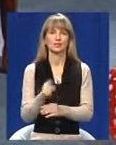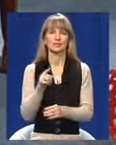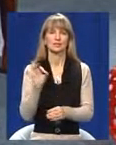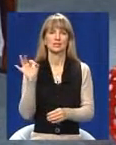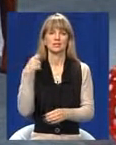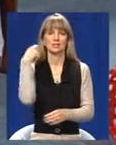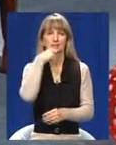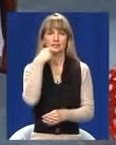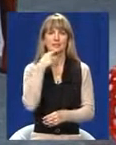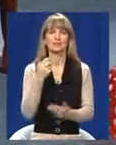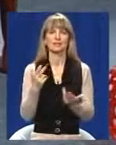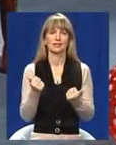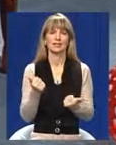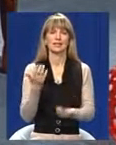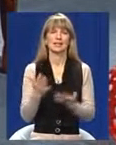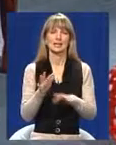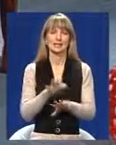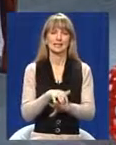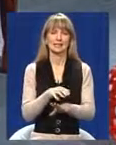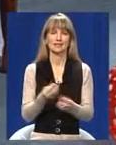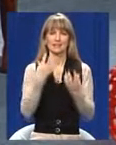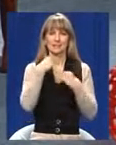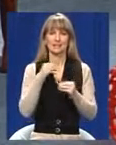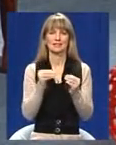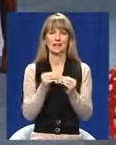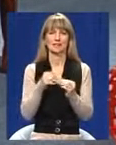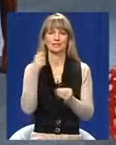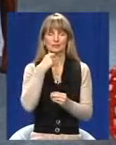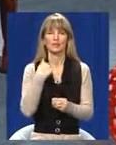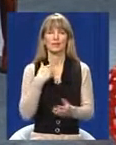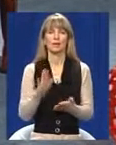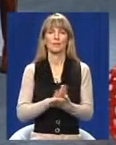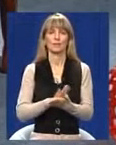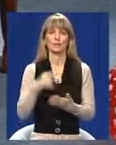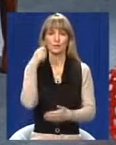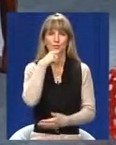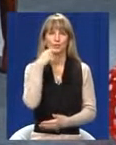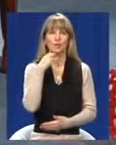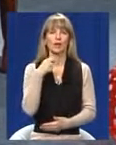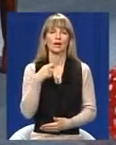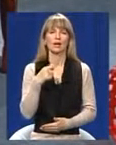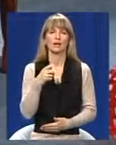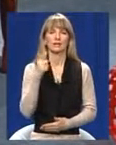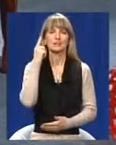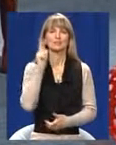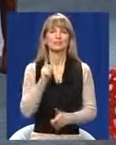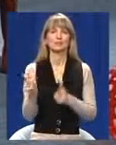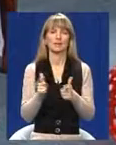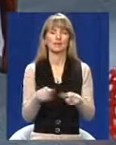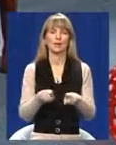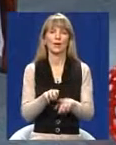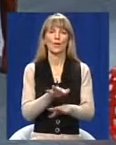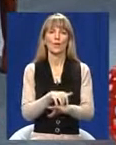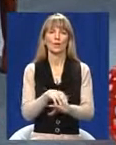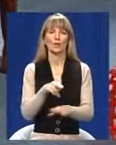будеш чистити зубки. Так? Якщо кицька з'їсть 10 мишок, тоді почищу. Це точно. А що ти, до речі, знаєш, ти підготувала нам такого